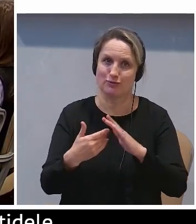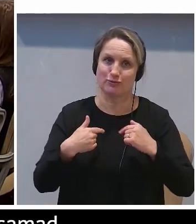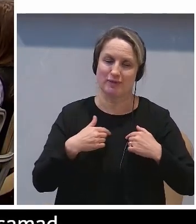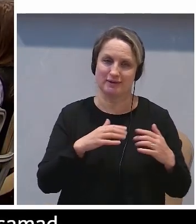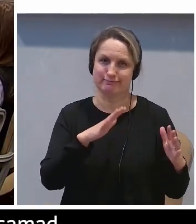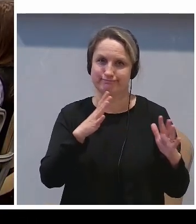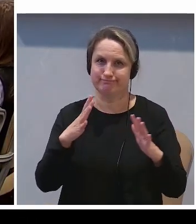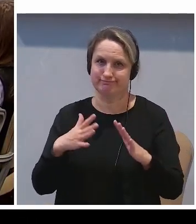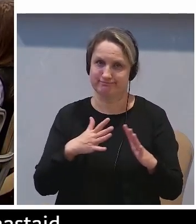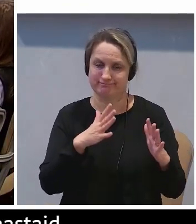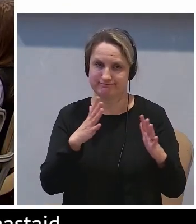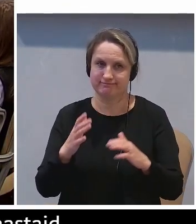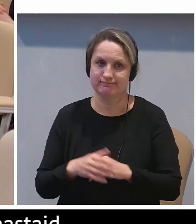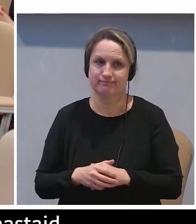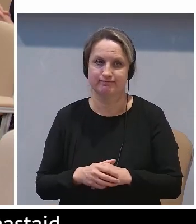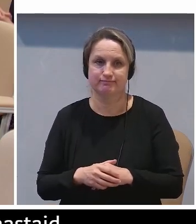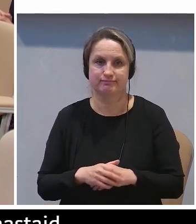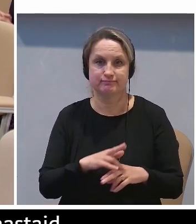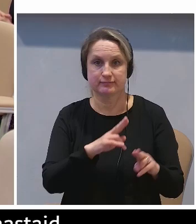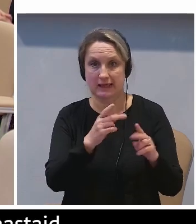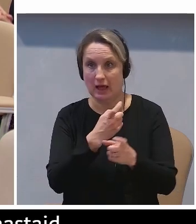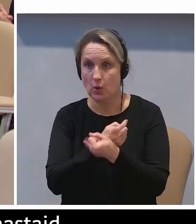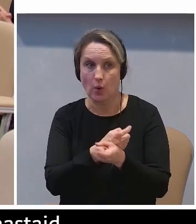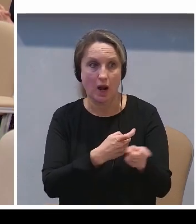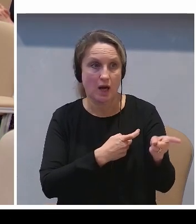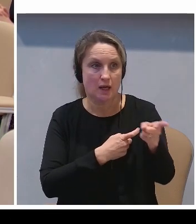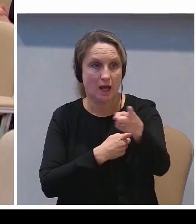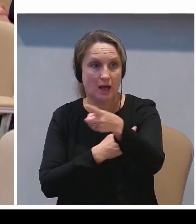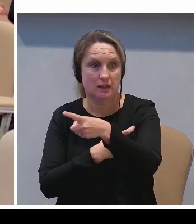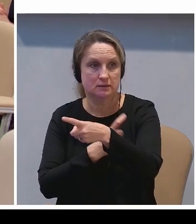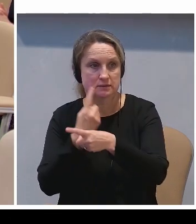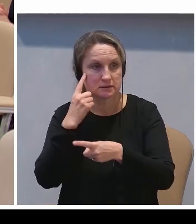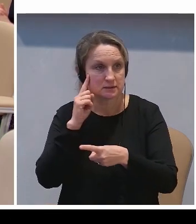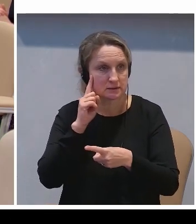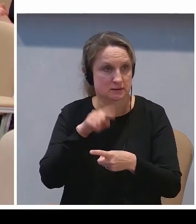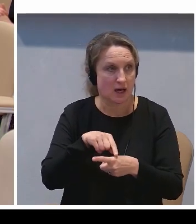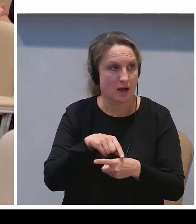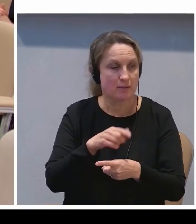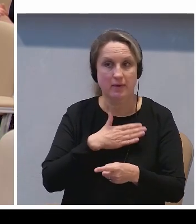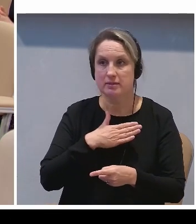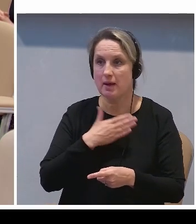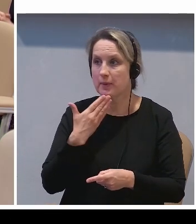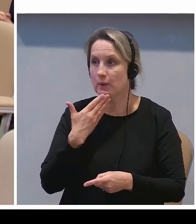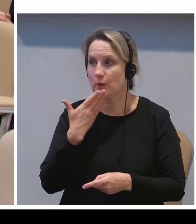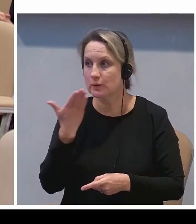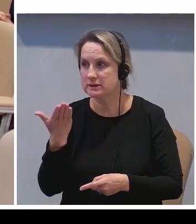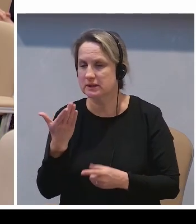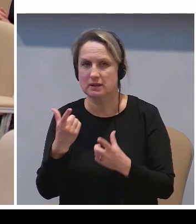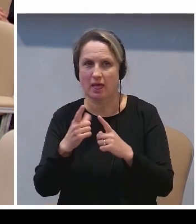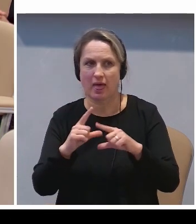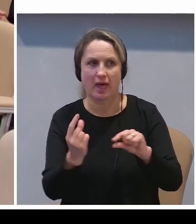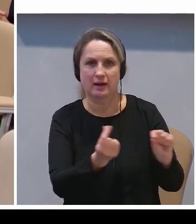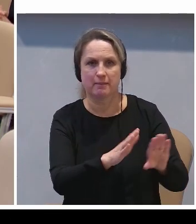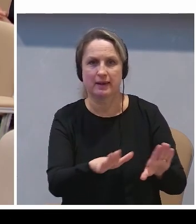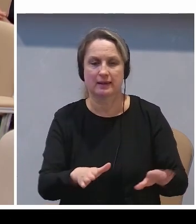Maybe there is a question. Kas keegi on nii julge või teadlik ja tahab küsida? Üks hetk, ärge minge veel, võib-olla